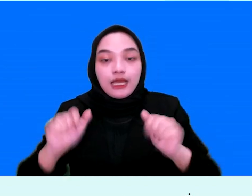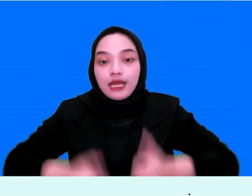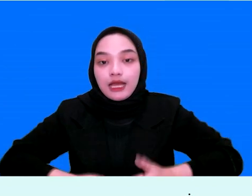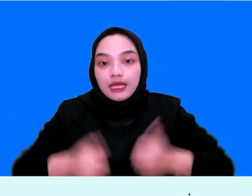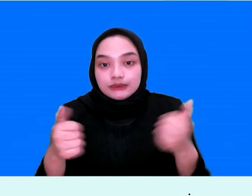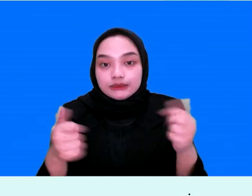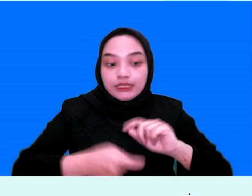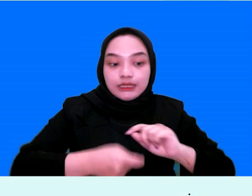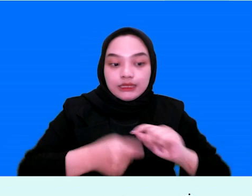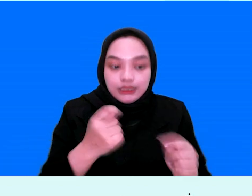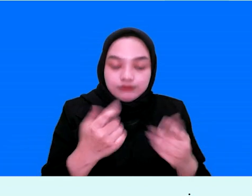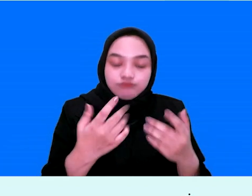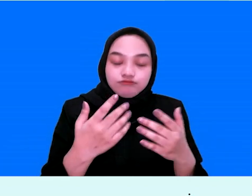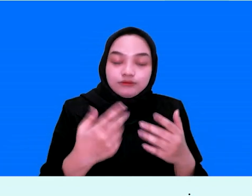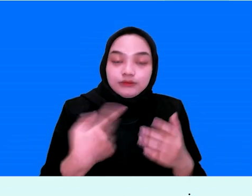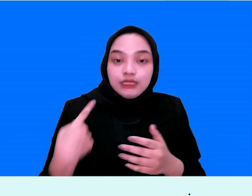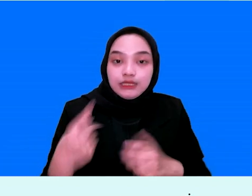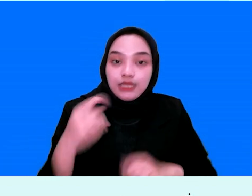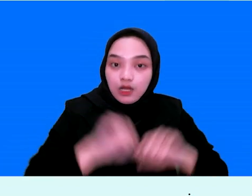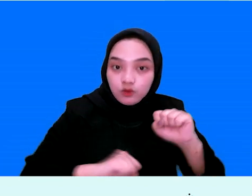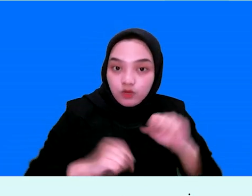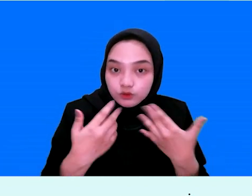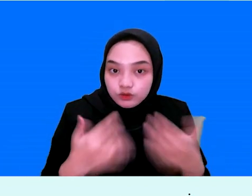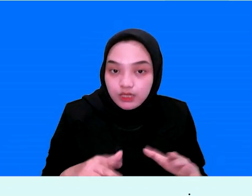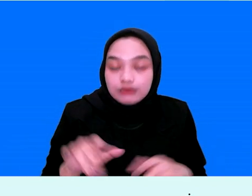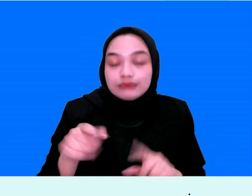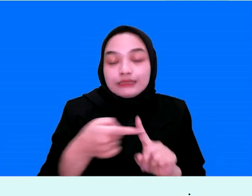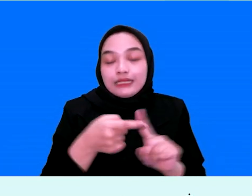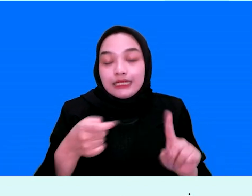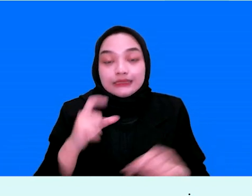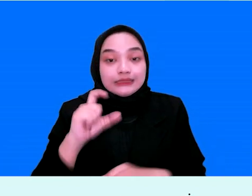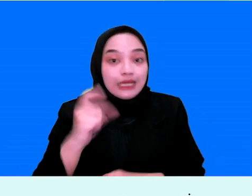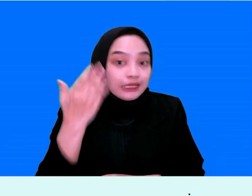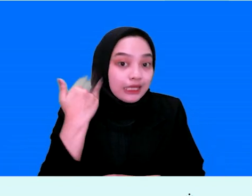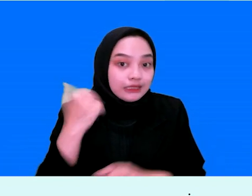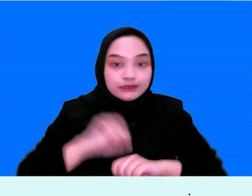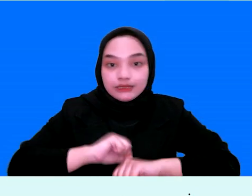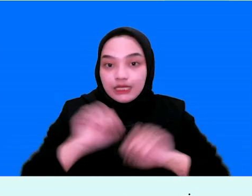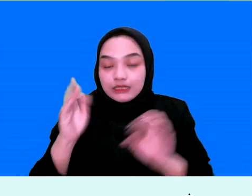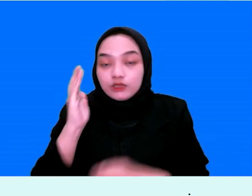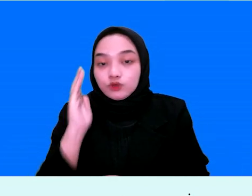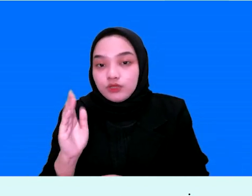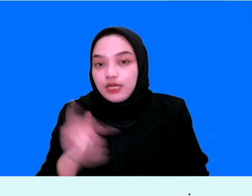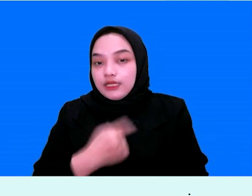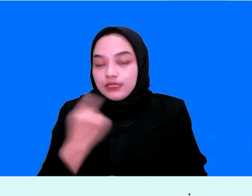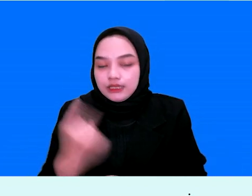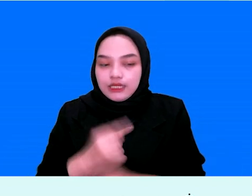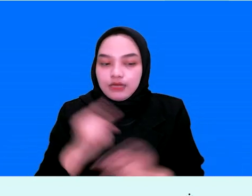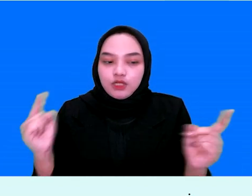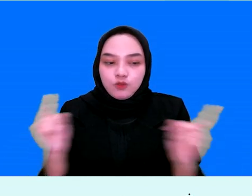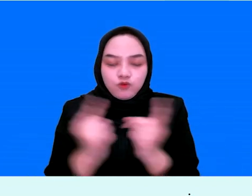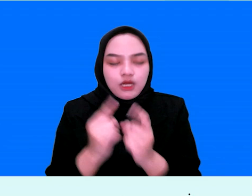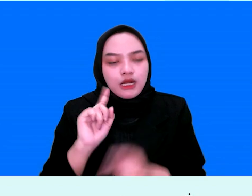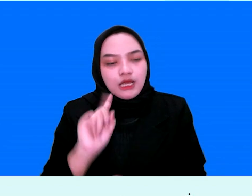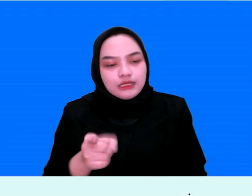hasil pengujian yang telah kami lakukan dengan metode yang tadi sudah disebutkan. Kami menemukan ada